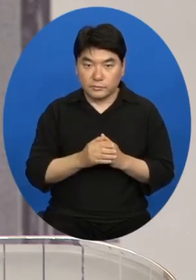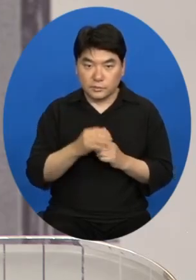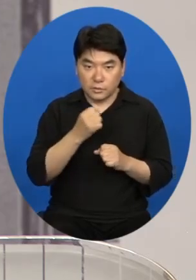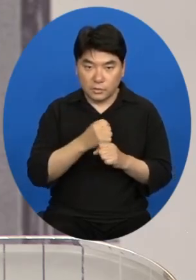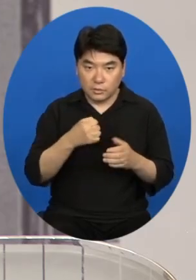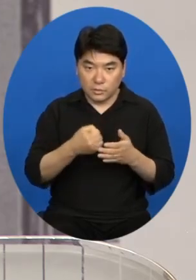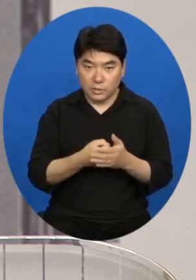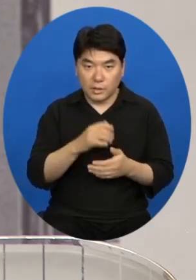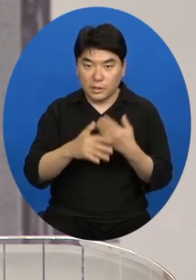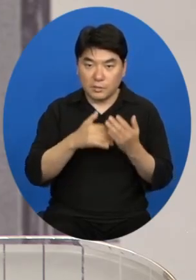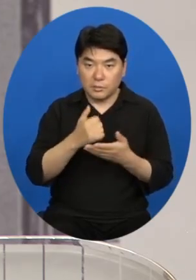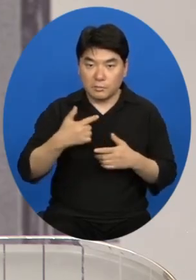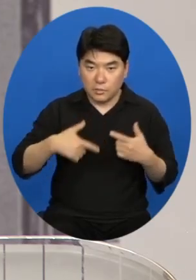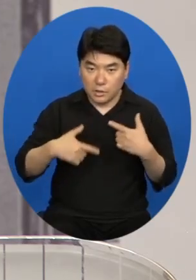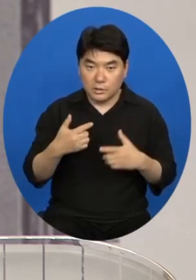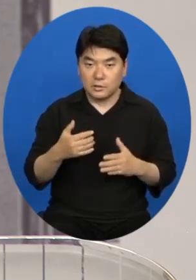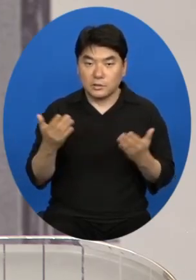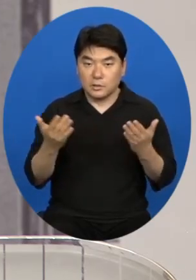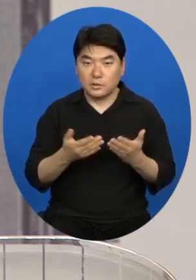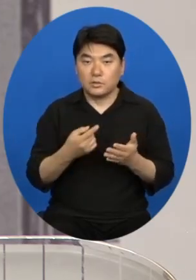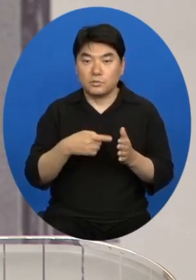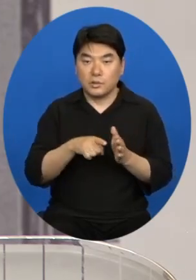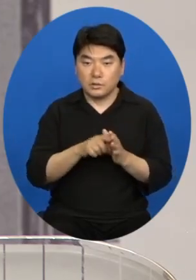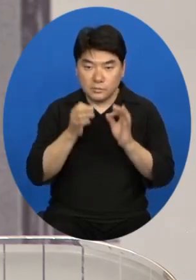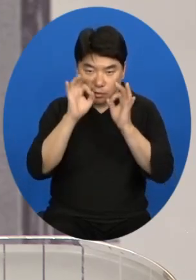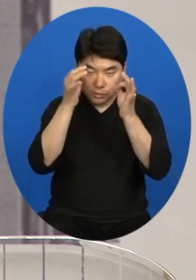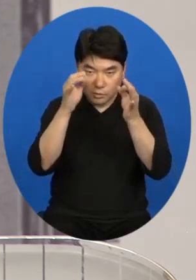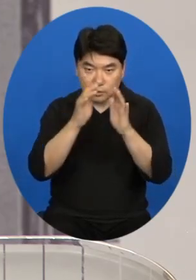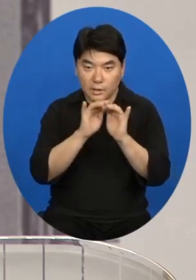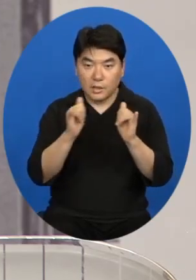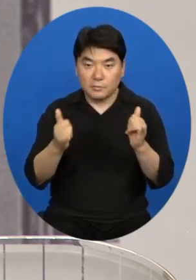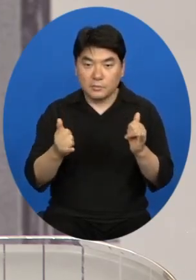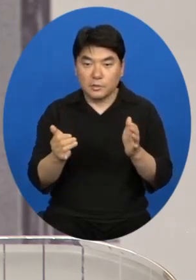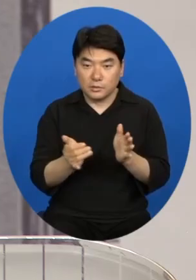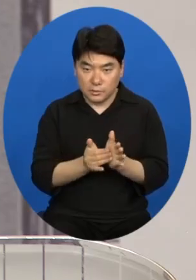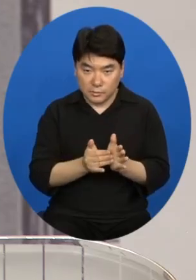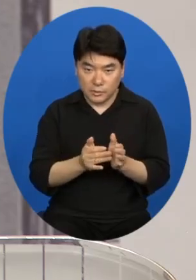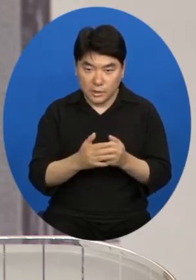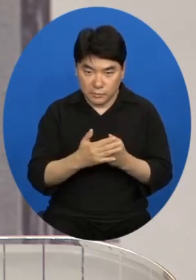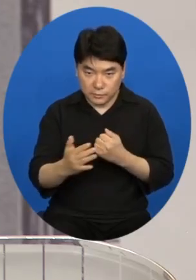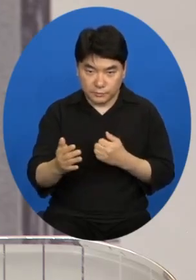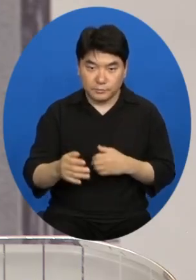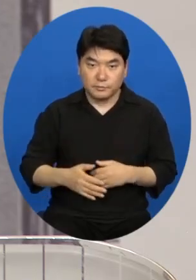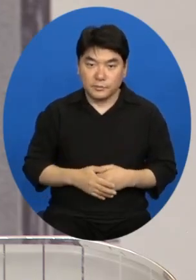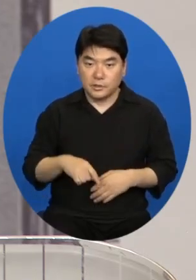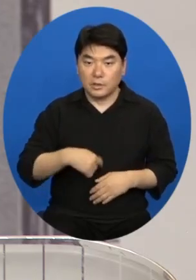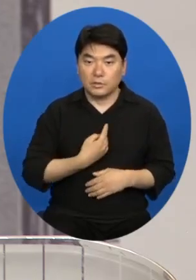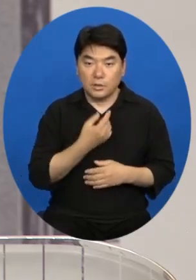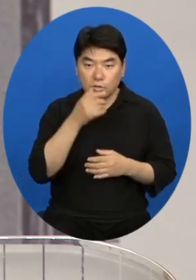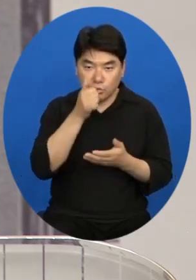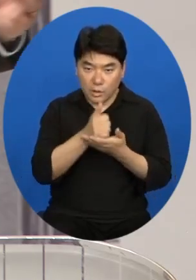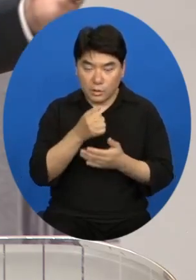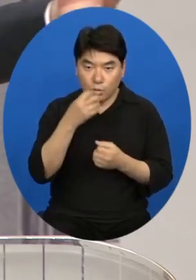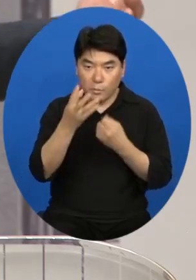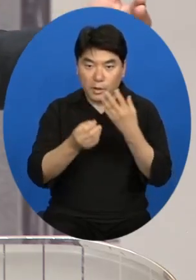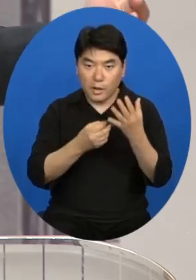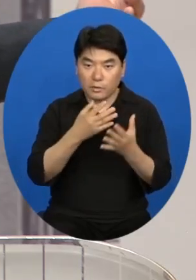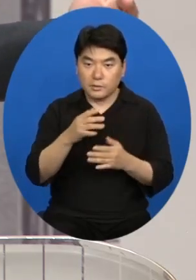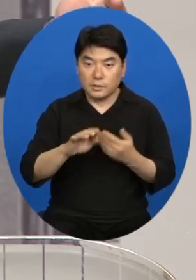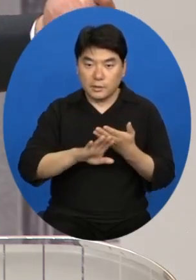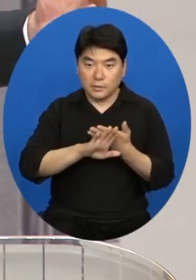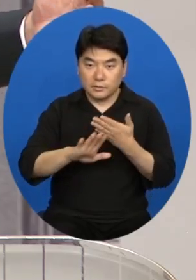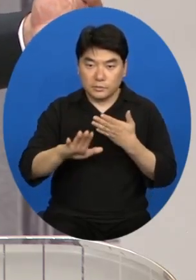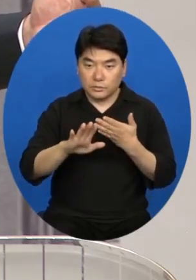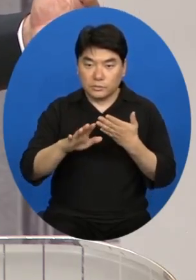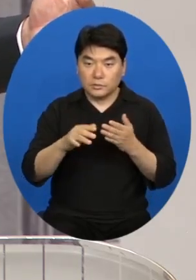기뻐하시는 일에만 순종하기 위해서 힘썼던 사람이기도 했습니다. 또한 자신의 죄를 고백하고 다른 사람의